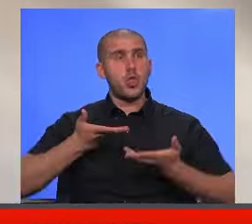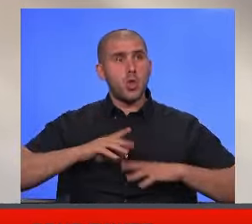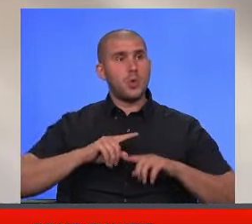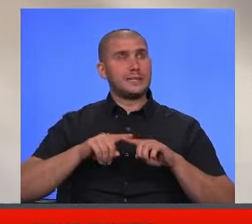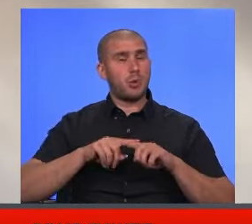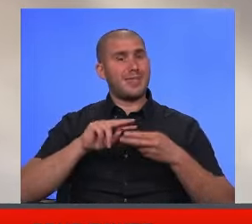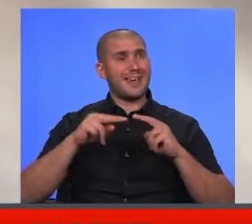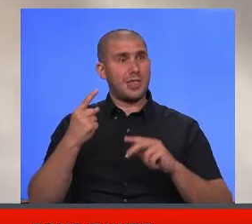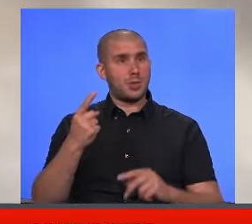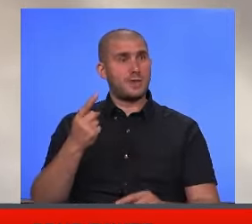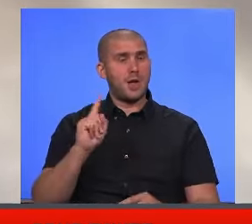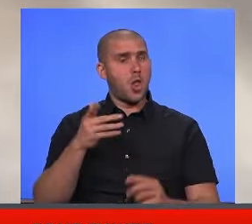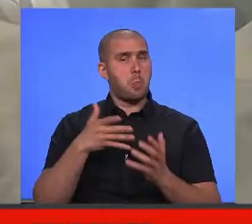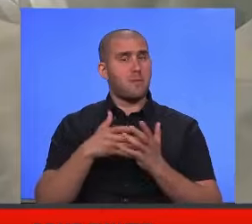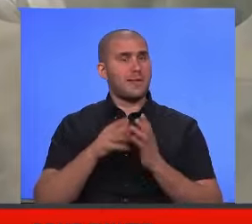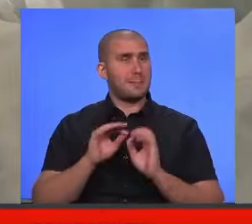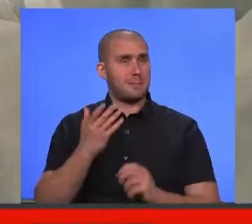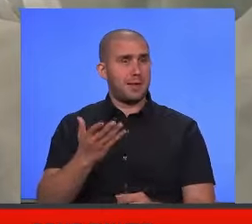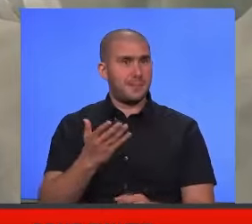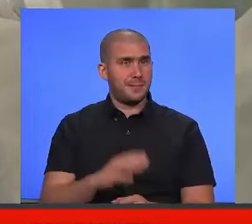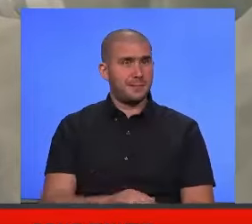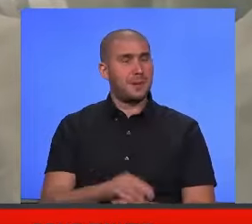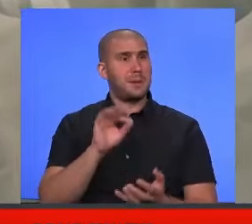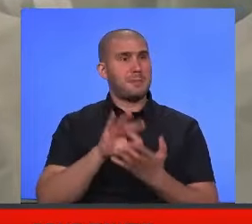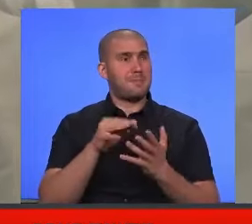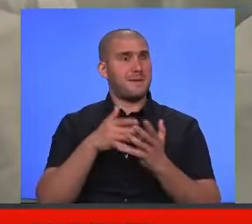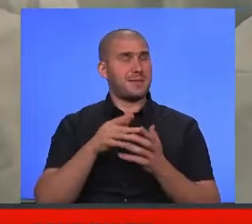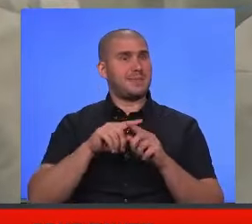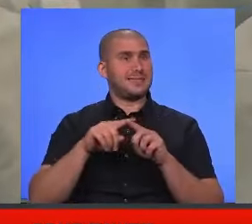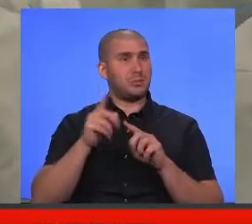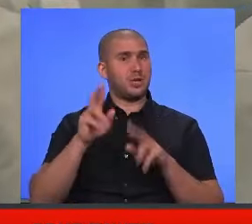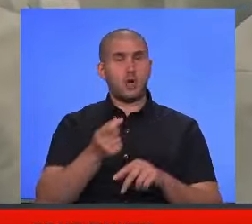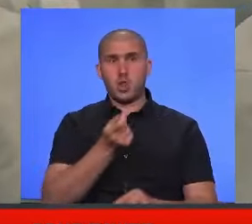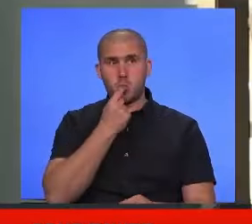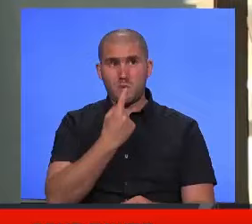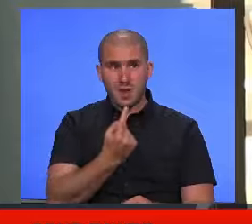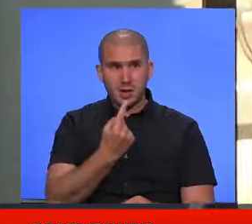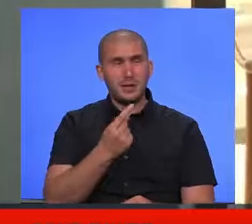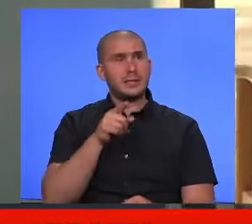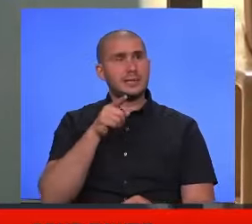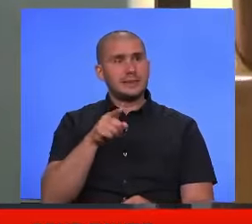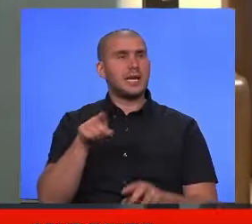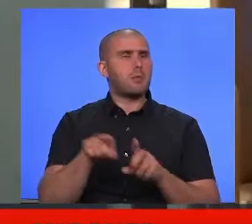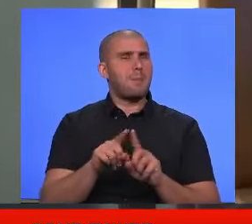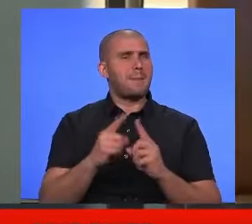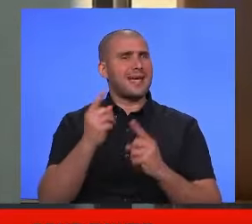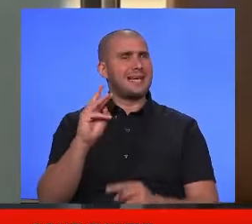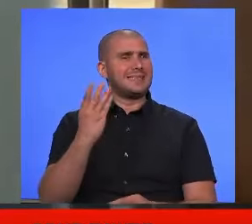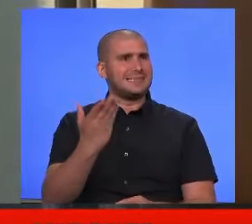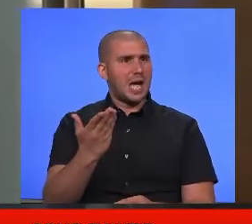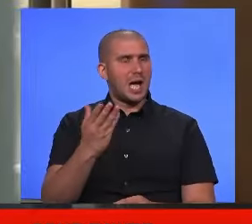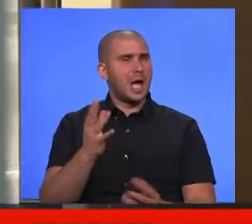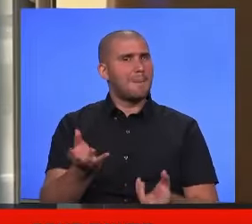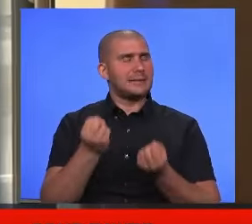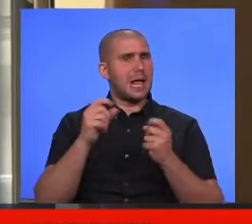תסמונות גנטיות ואינם מאובחנים. כאשר מאבחנים תסמונת שיש לה תרופה, מדובר כמו במקרה של שרה,